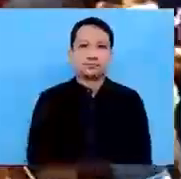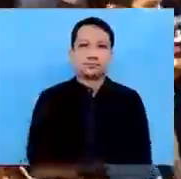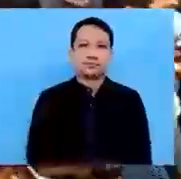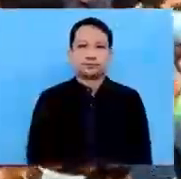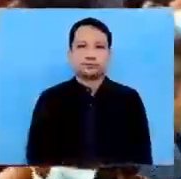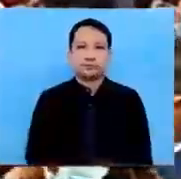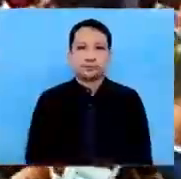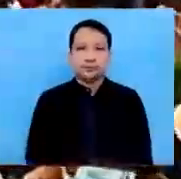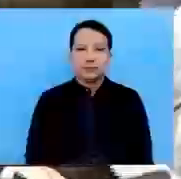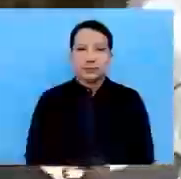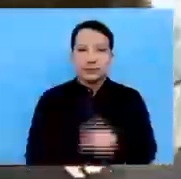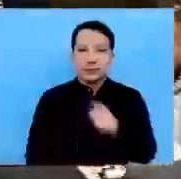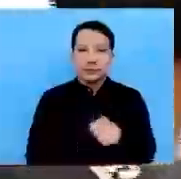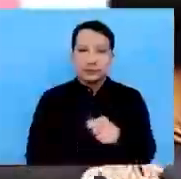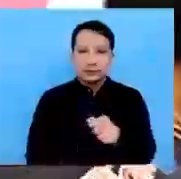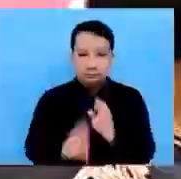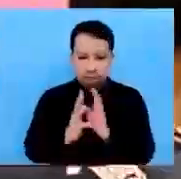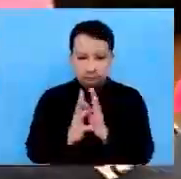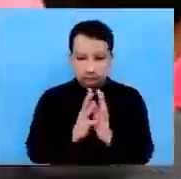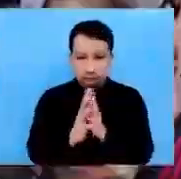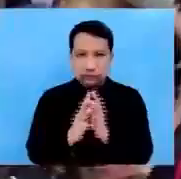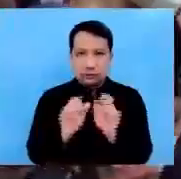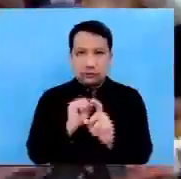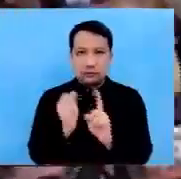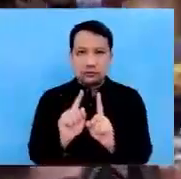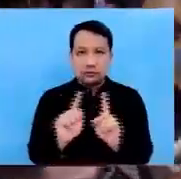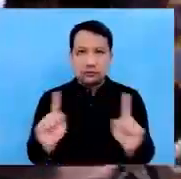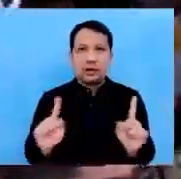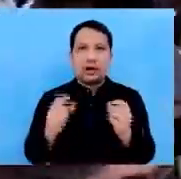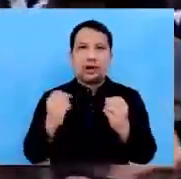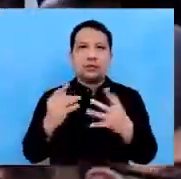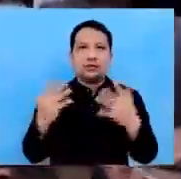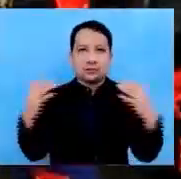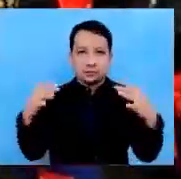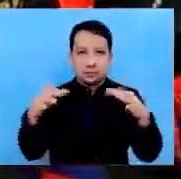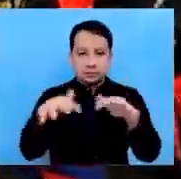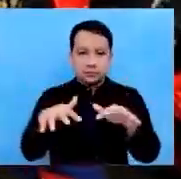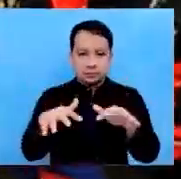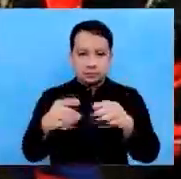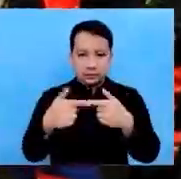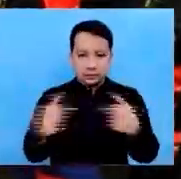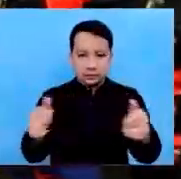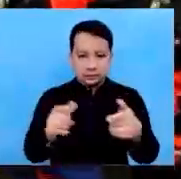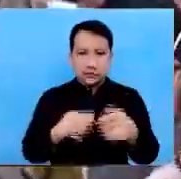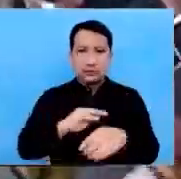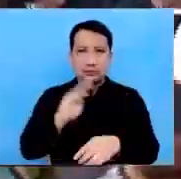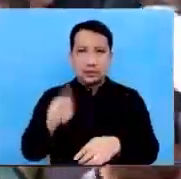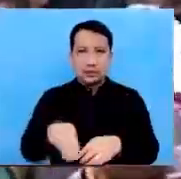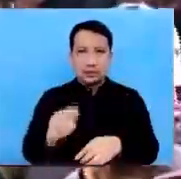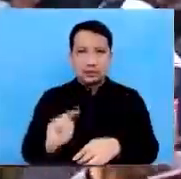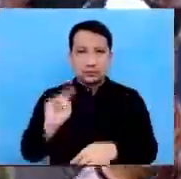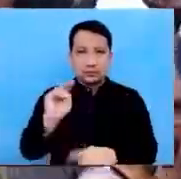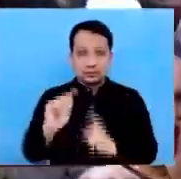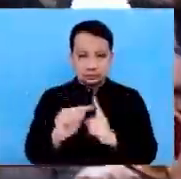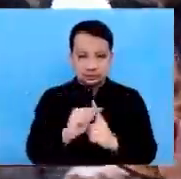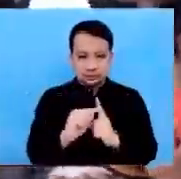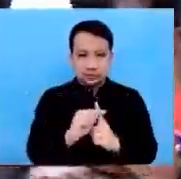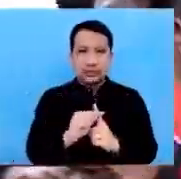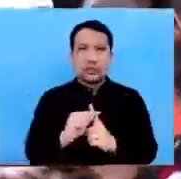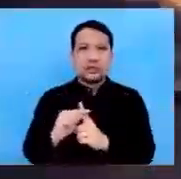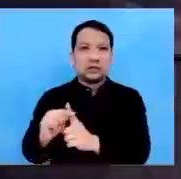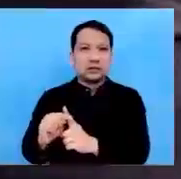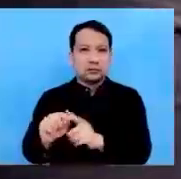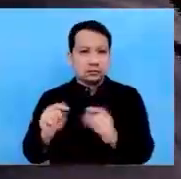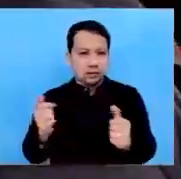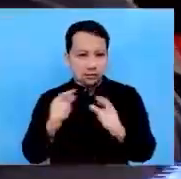Hindi na nasusunod ang social distancing sa dami ng nakapila sa entrada ng Manila North Cemetery. Ang iba, walang face mask